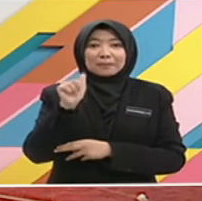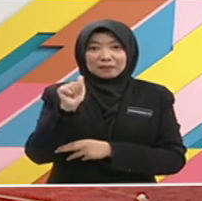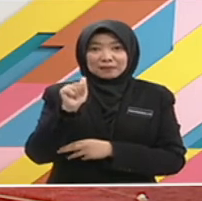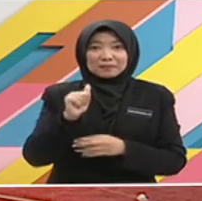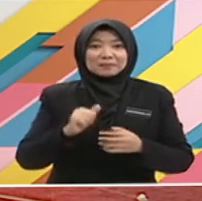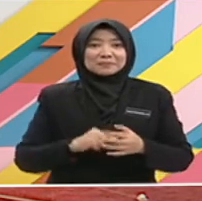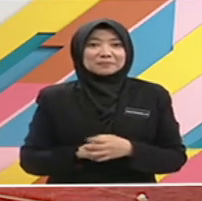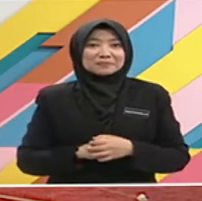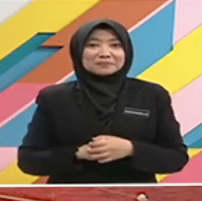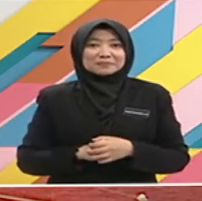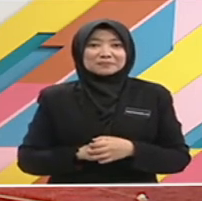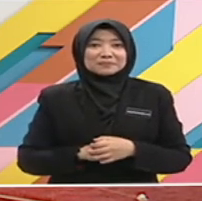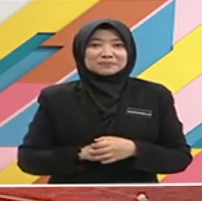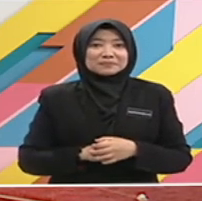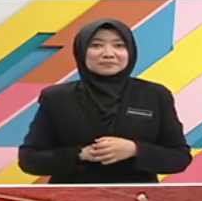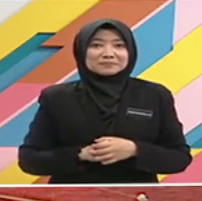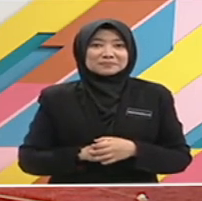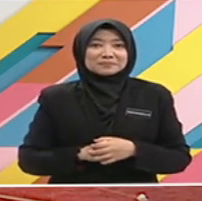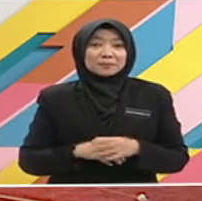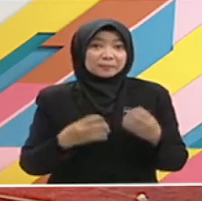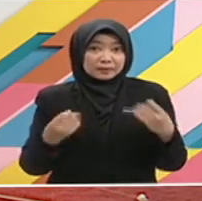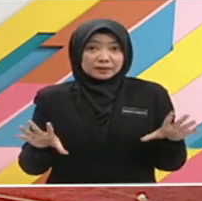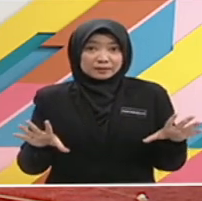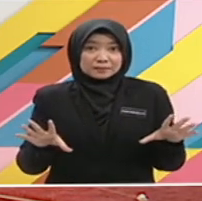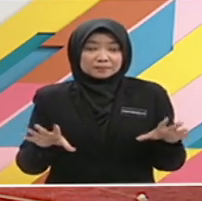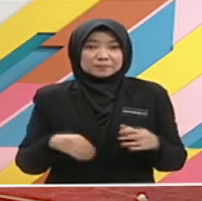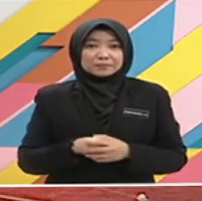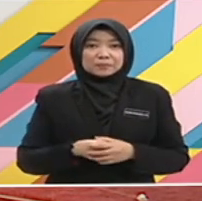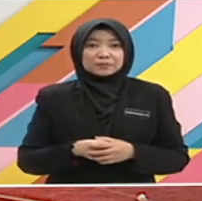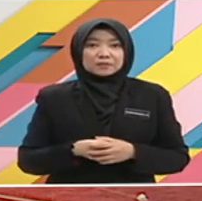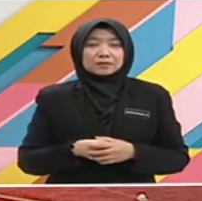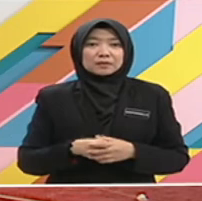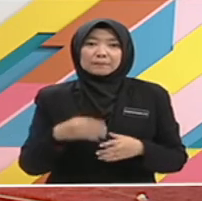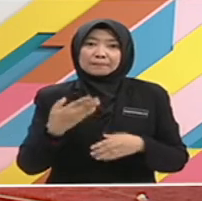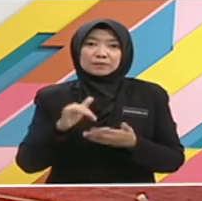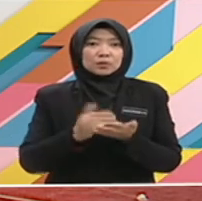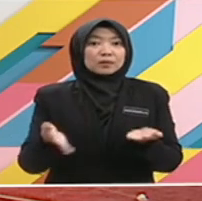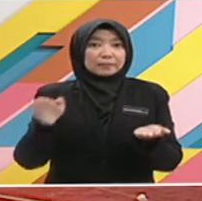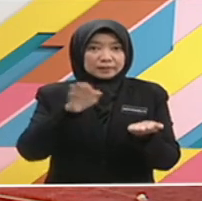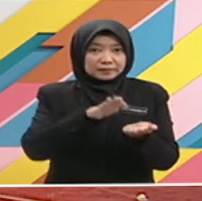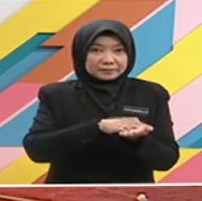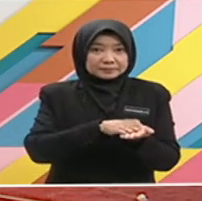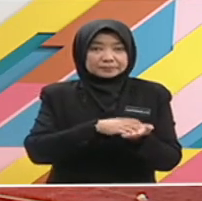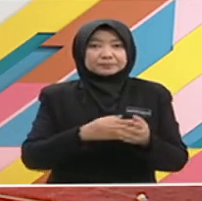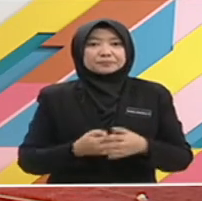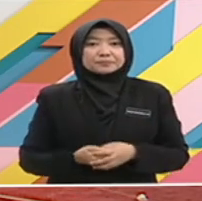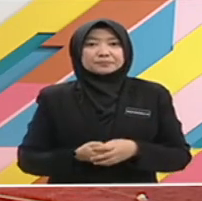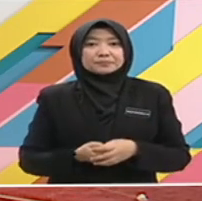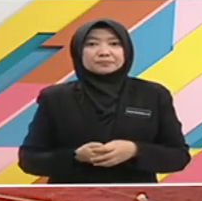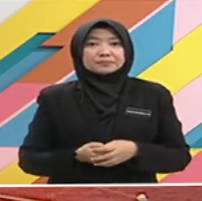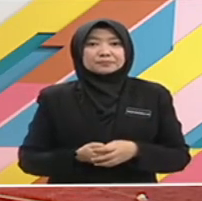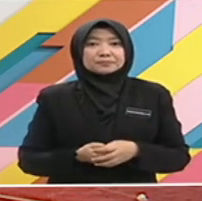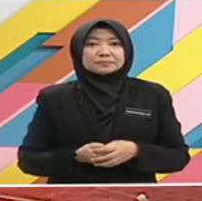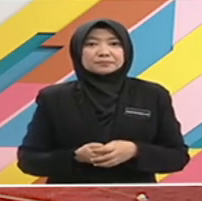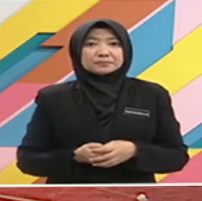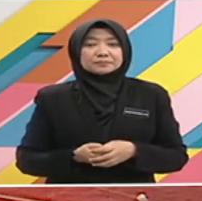Mira Idora pun boleh. Okey. Dah ya? Jadi kita lipat. Okey. Oh, kita akan lipat saja ya. Yes. Okey, ini adalah